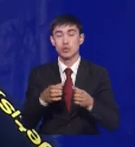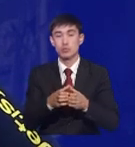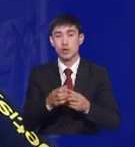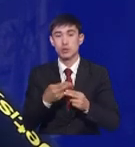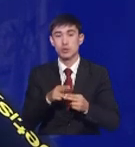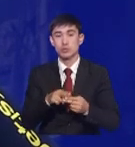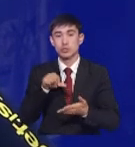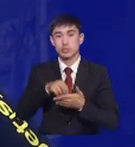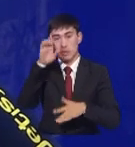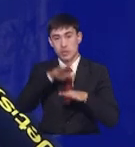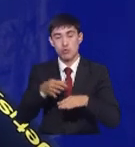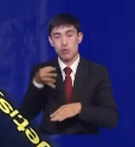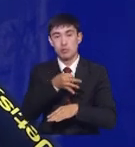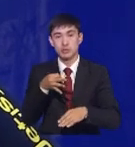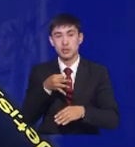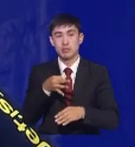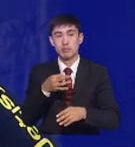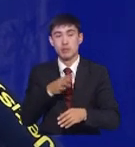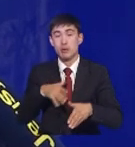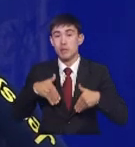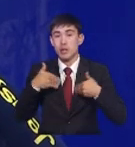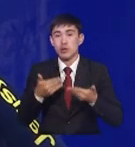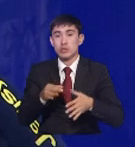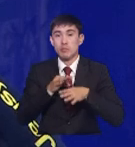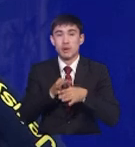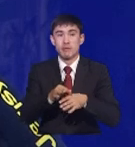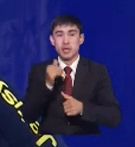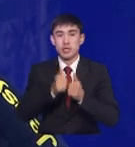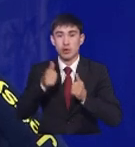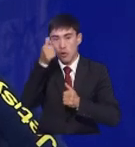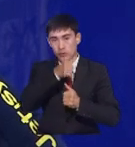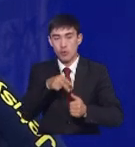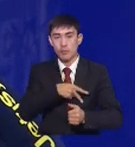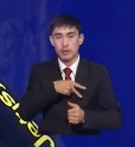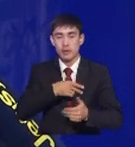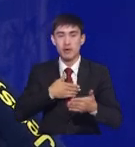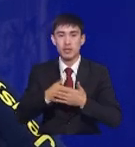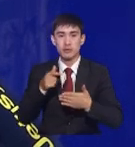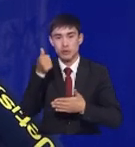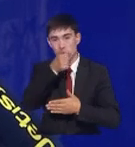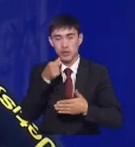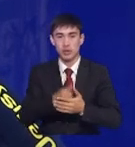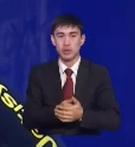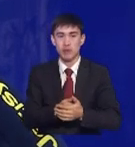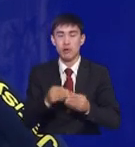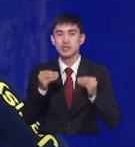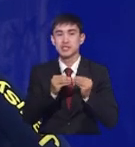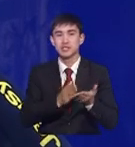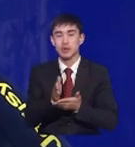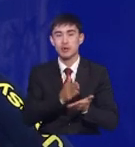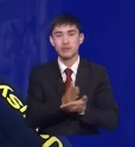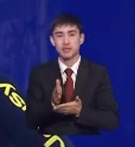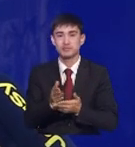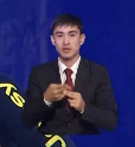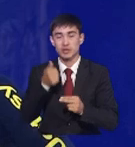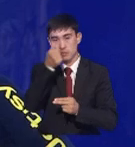с участием Акима области, где было предложено проводить ежегодную премию «Волонтер года» по 10 направлениям.